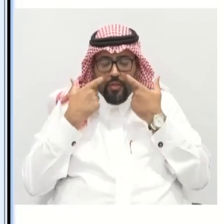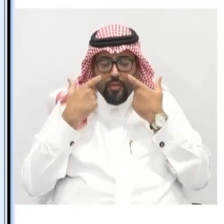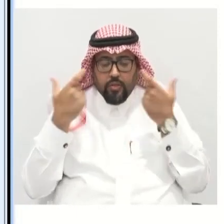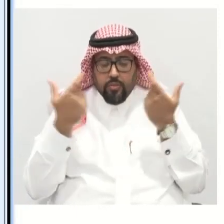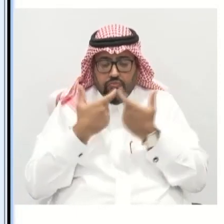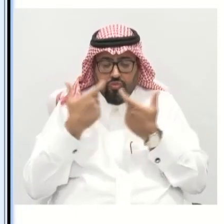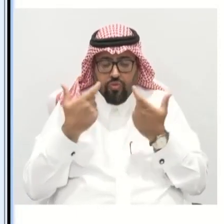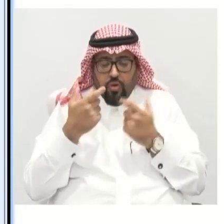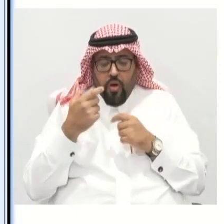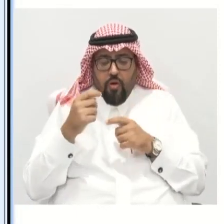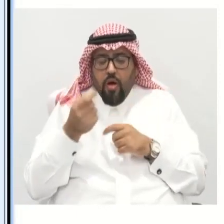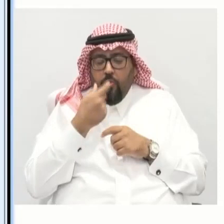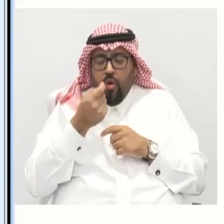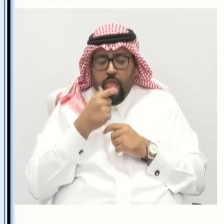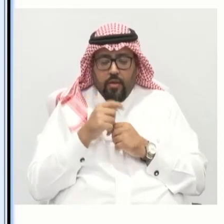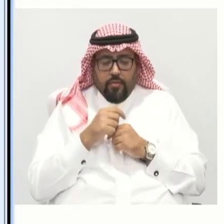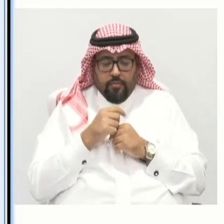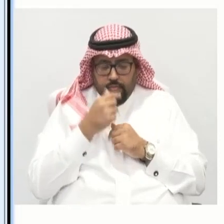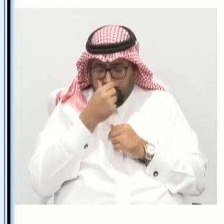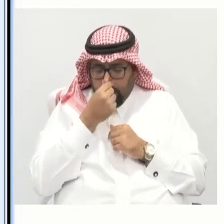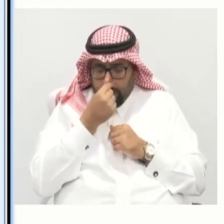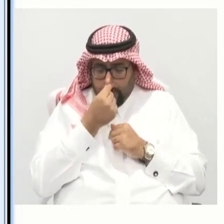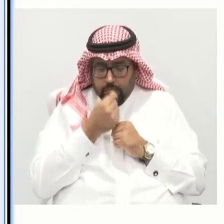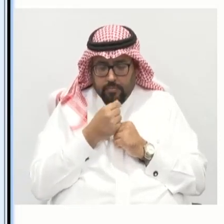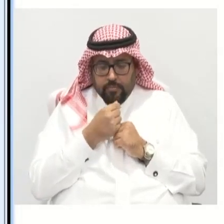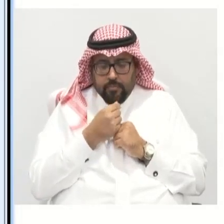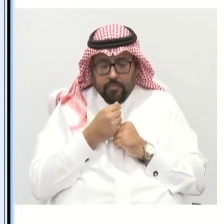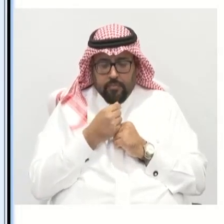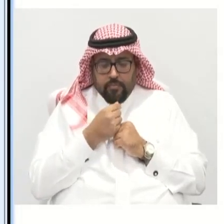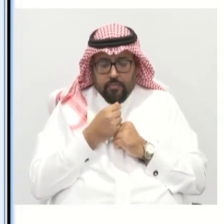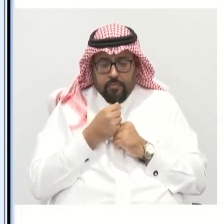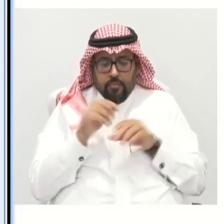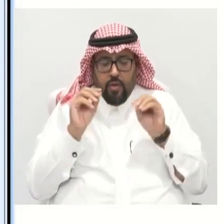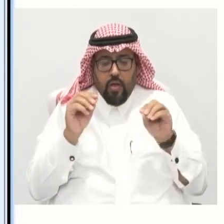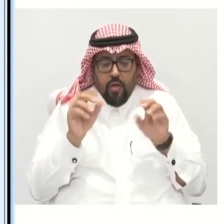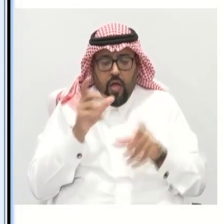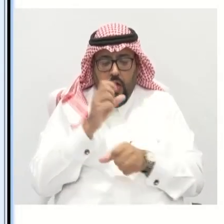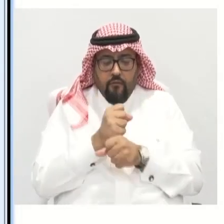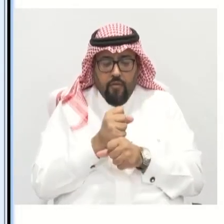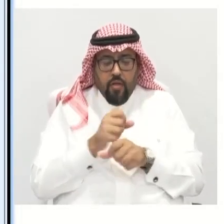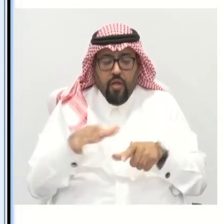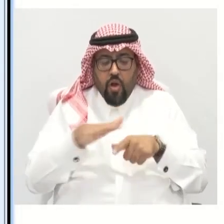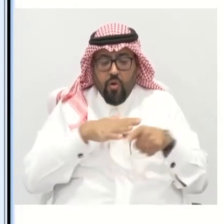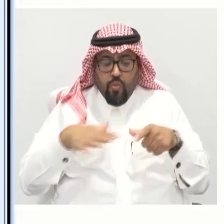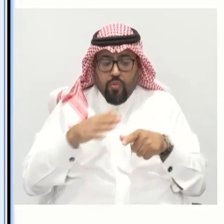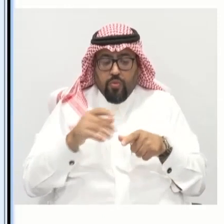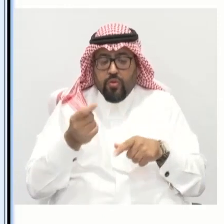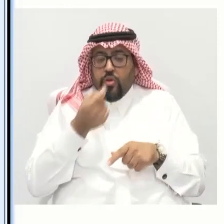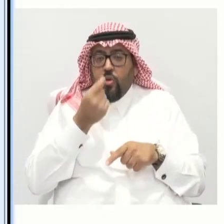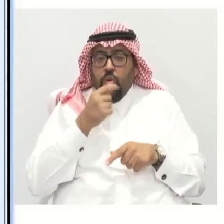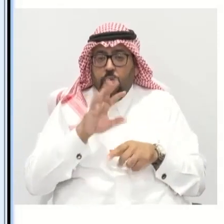المهمه المناسبه لها نعم احسنتم رائعين اذا تتولى حمايه الوطن من ترويج